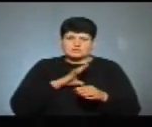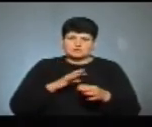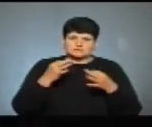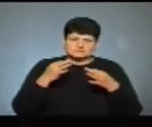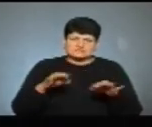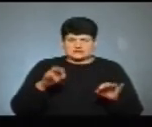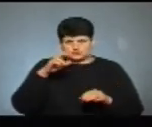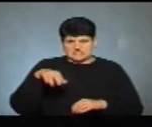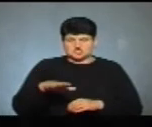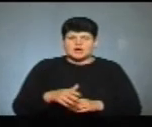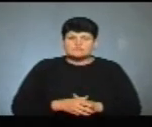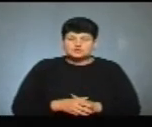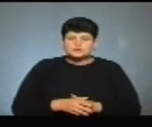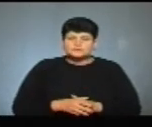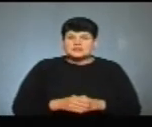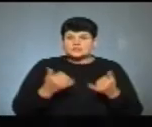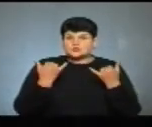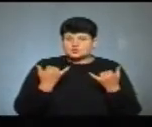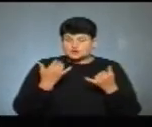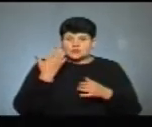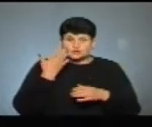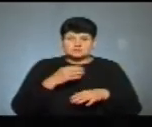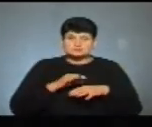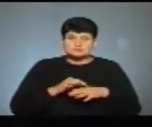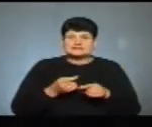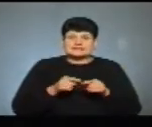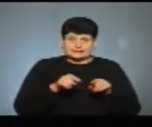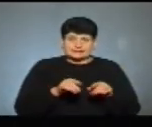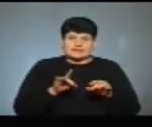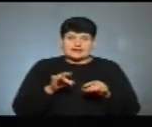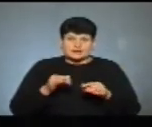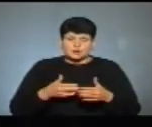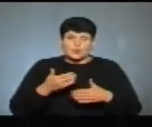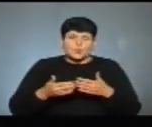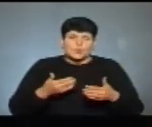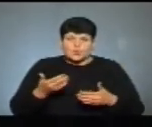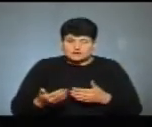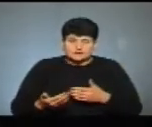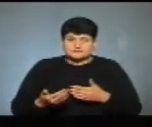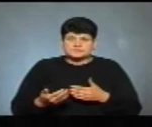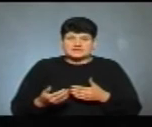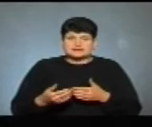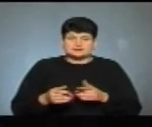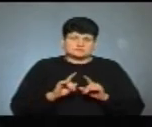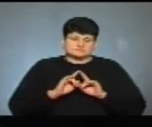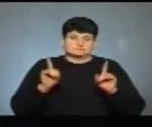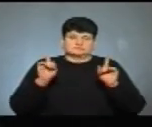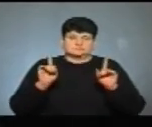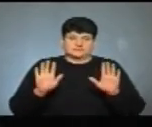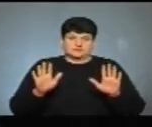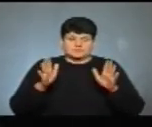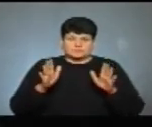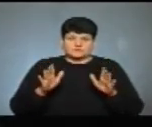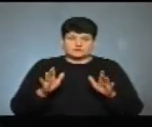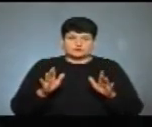незалежною державою. І сьогодні, коли відбуваються такі речі, такі кроки, такі якісь прецеденти